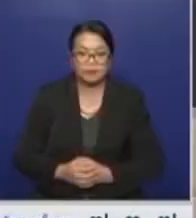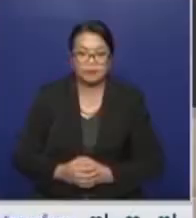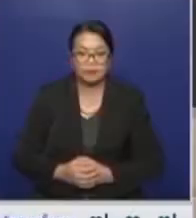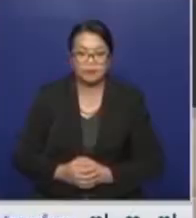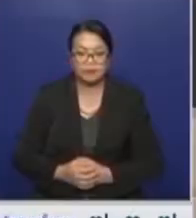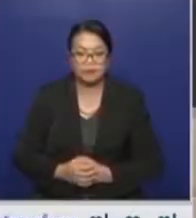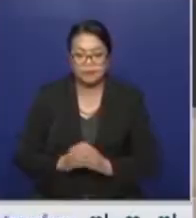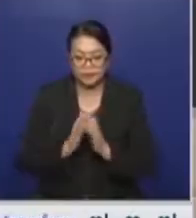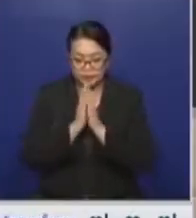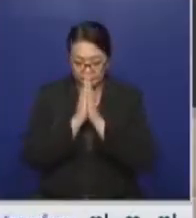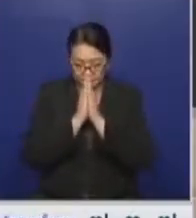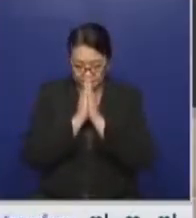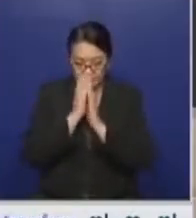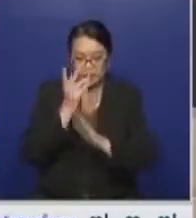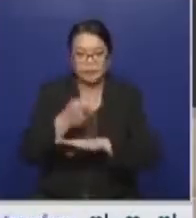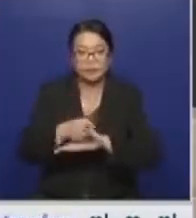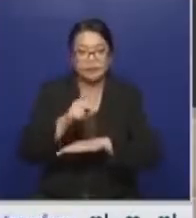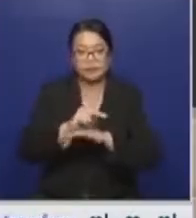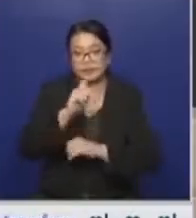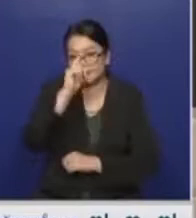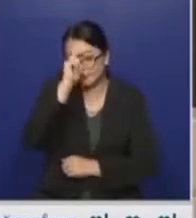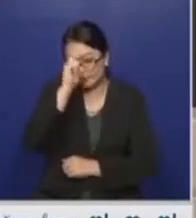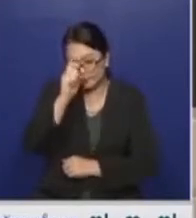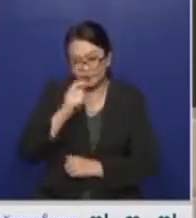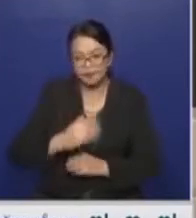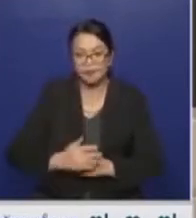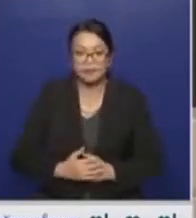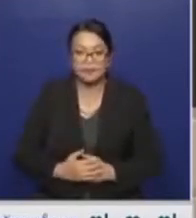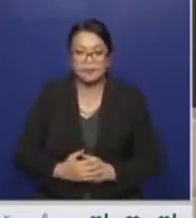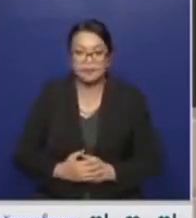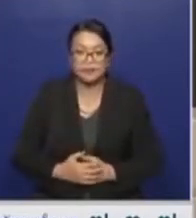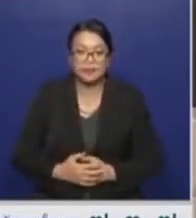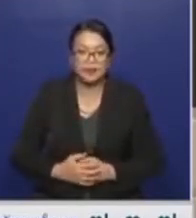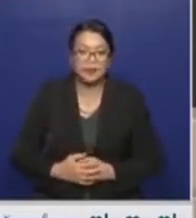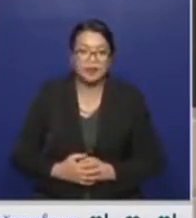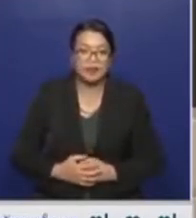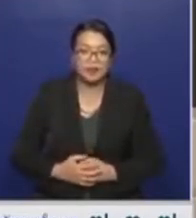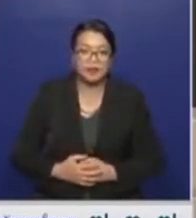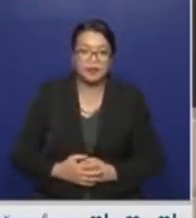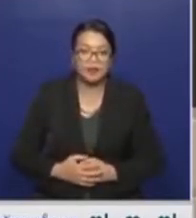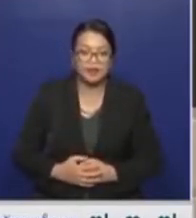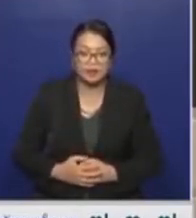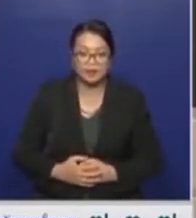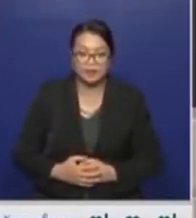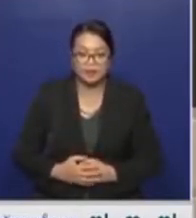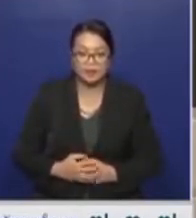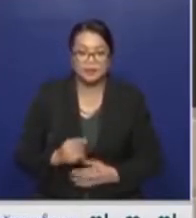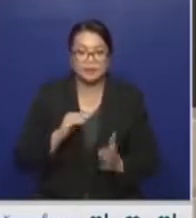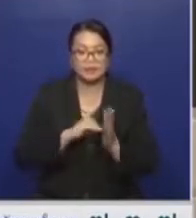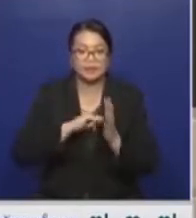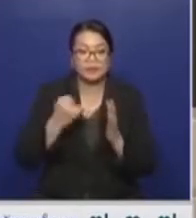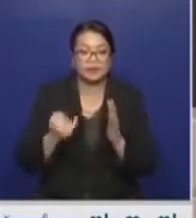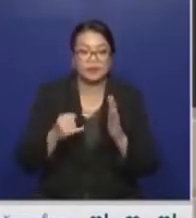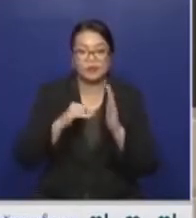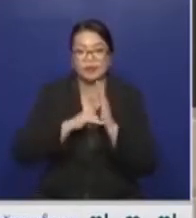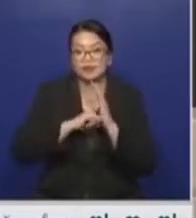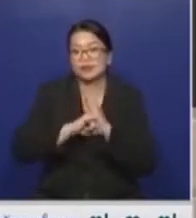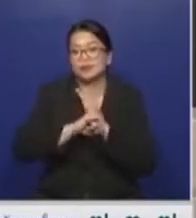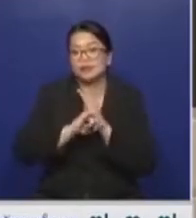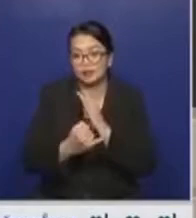เรียนท่านประธานสภาที่เคารพดิฉันญาณทิชาบัวเผื่อนสมาชิกสภาผู้แทนราษฎรจังหวัดจันทบุรีเขต